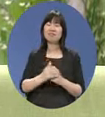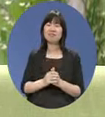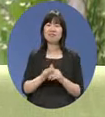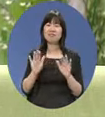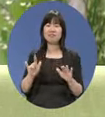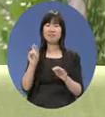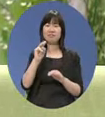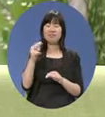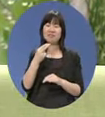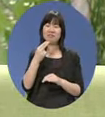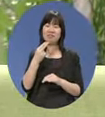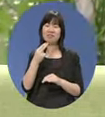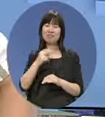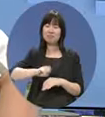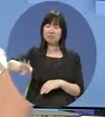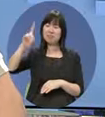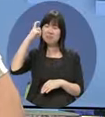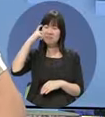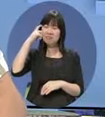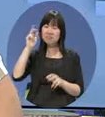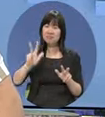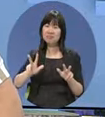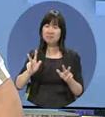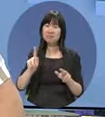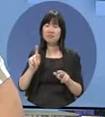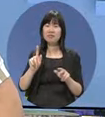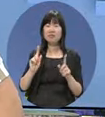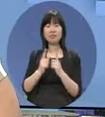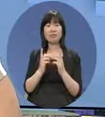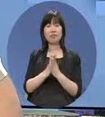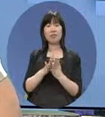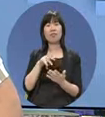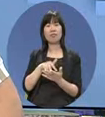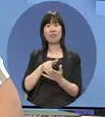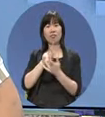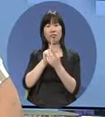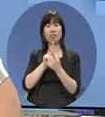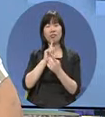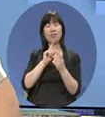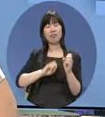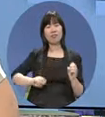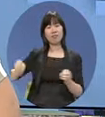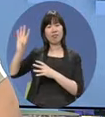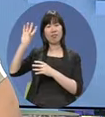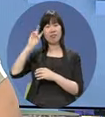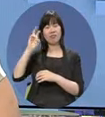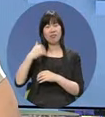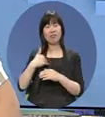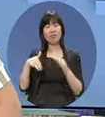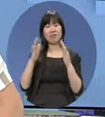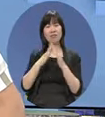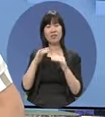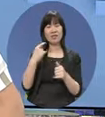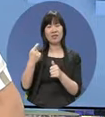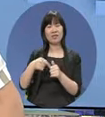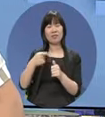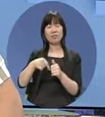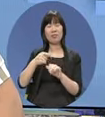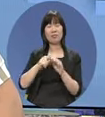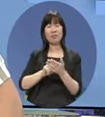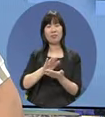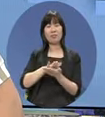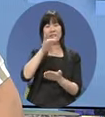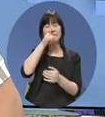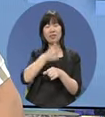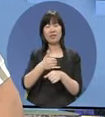오늘 텔레비전 없으신다면서요? 오늘 지금 텔레비전이 실제 상황이거든요. 예, 실제로 예. 없어질 것 같습니다. 저희 집이 좀 교육열이 높아서